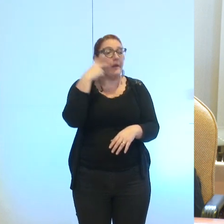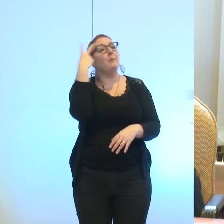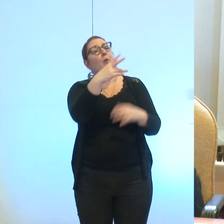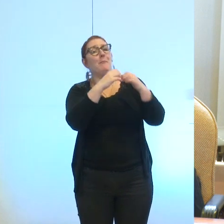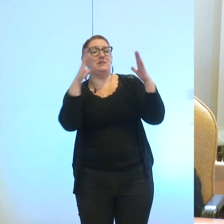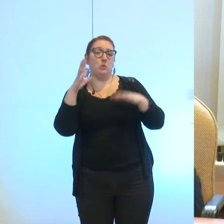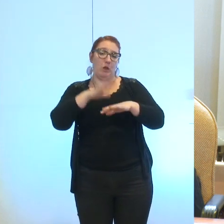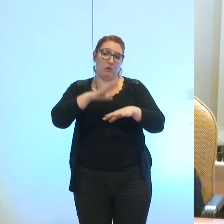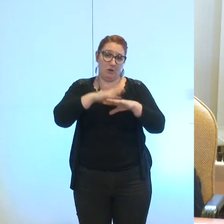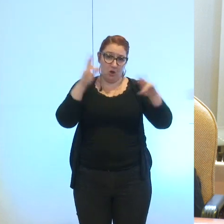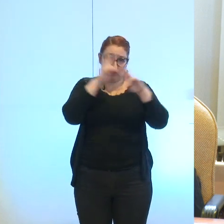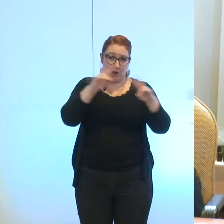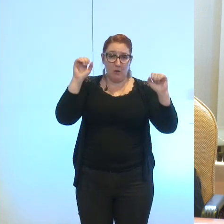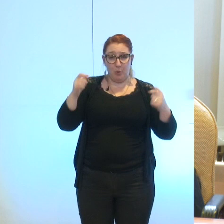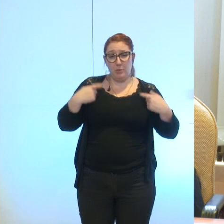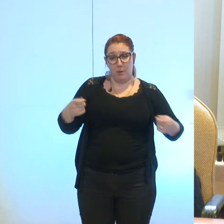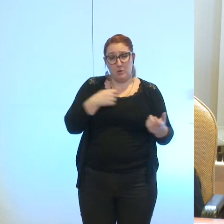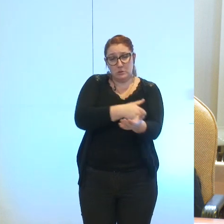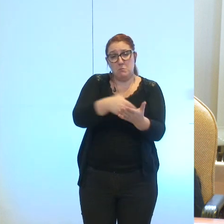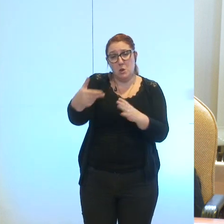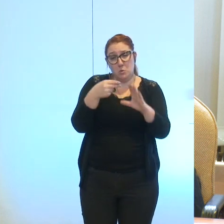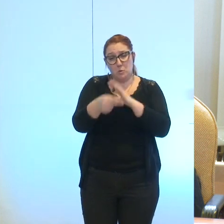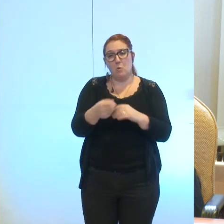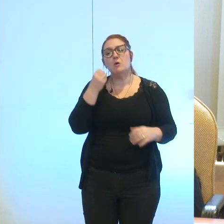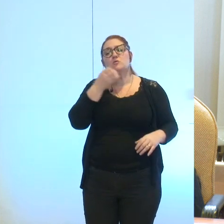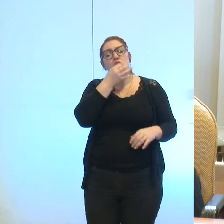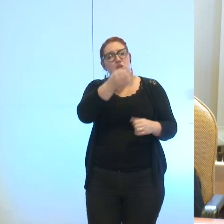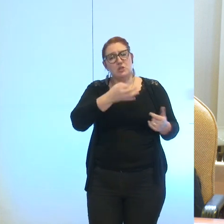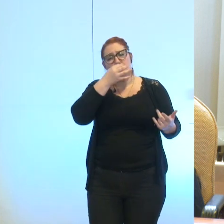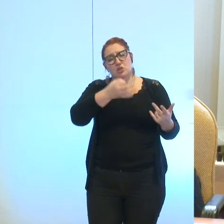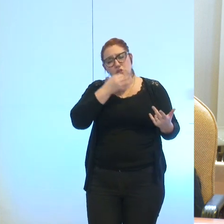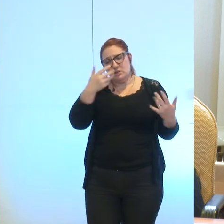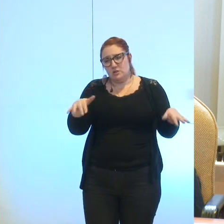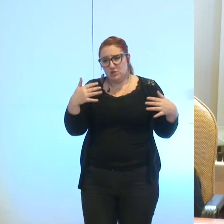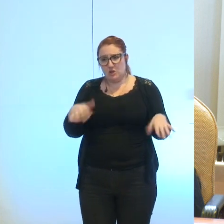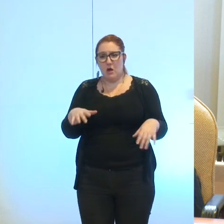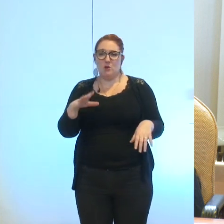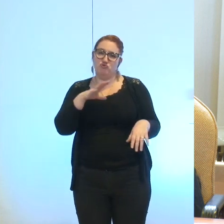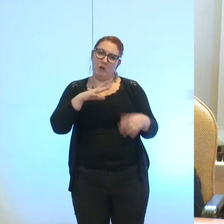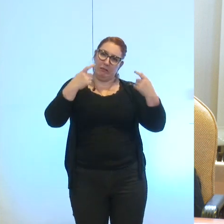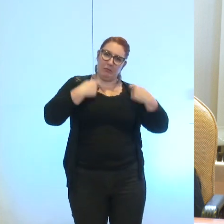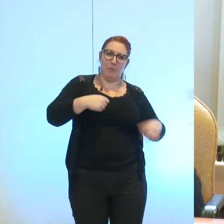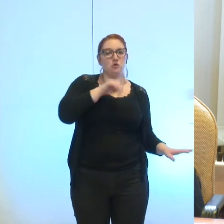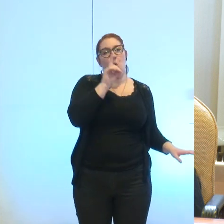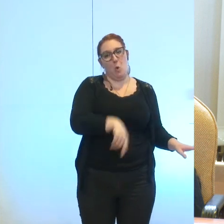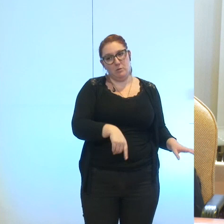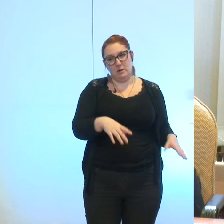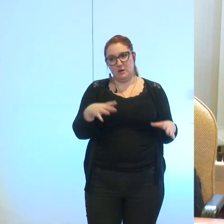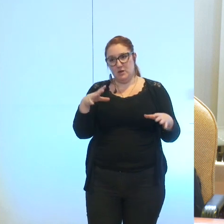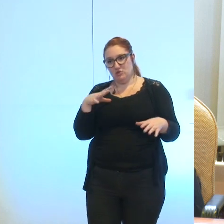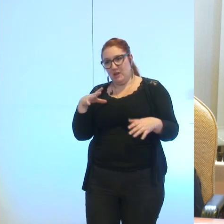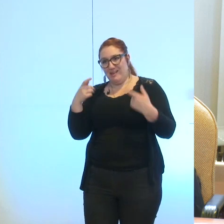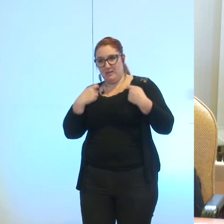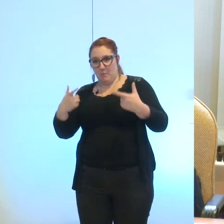coûtent généralement en millions d'euros comme je vous l'ai souvent dit il y a des dépenses à caractère obligatoire et des dépenses à car à